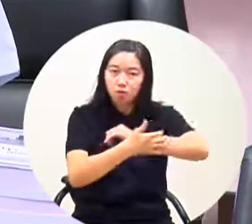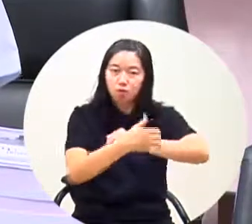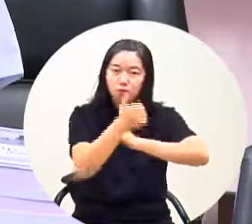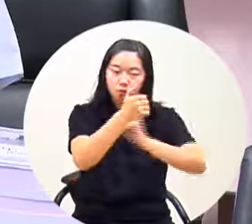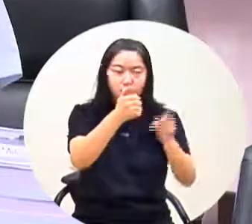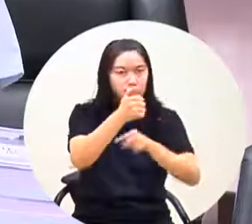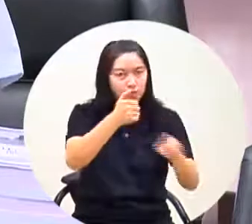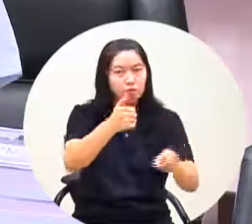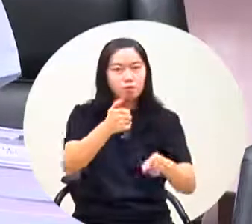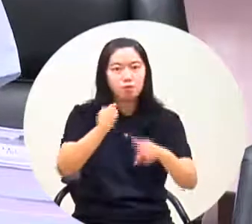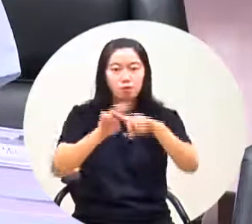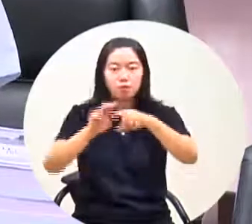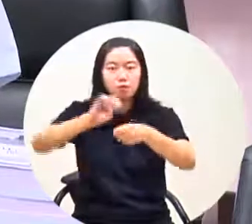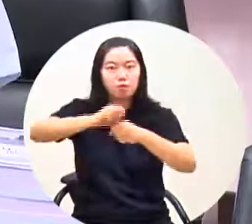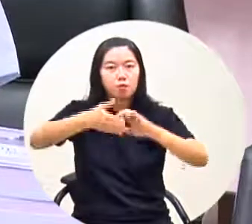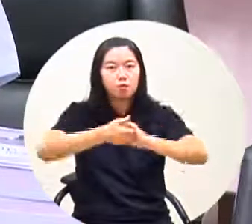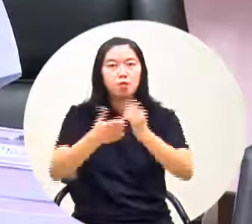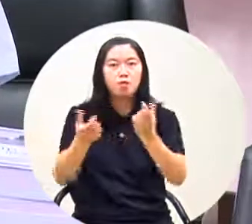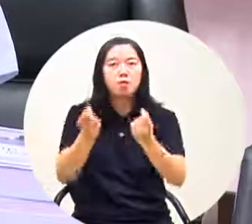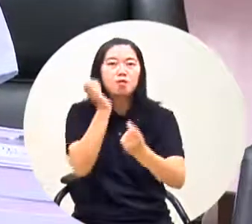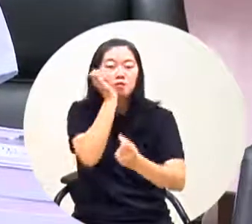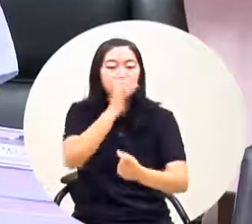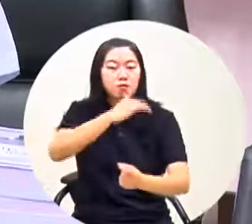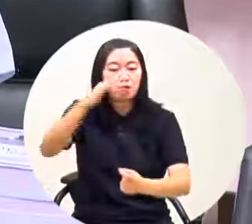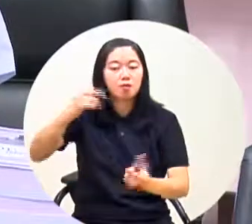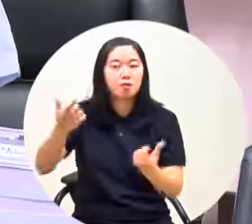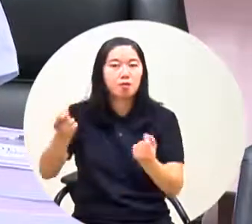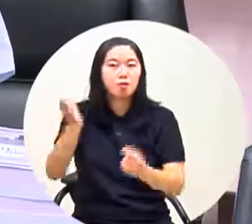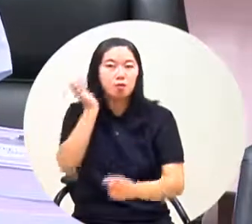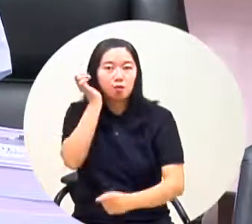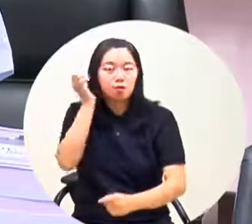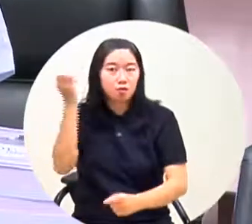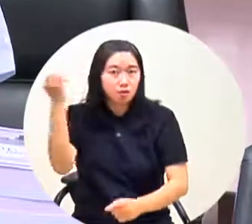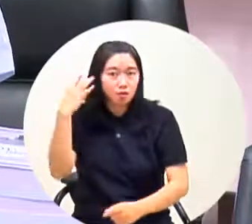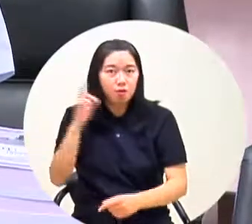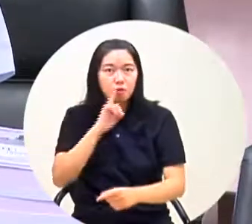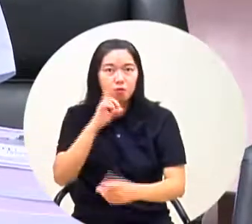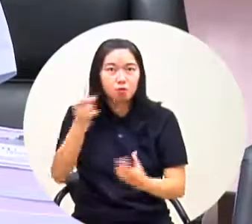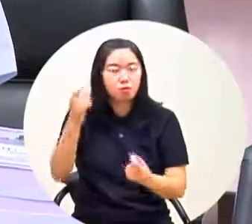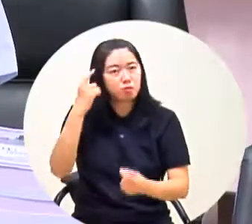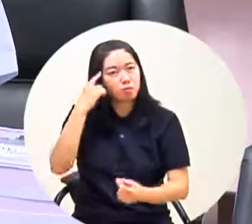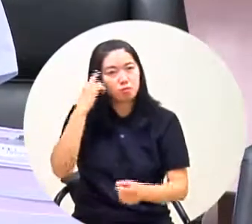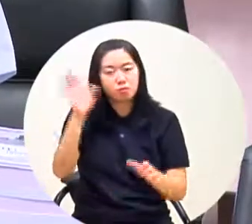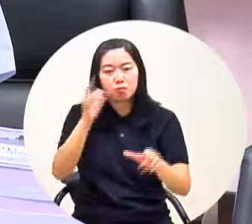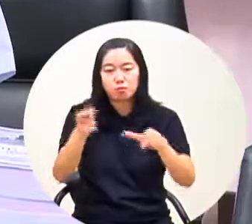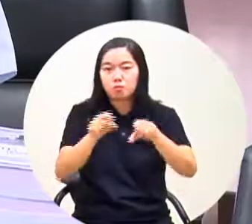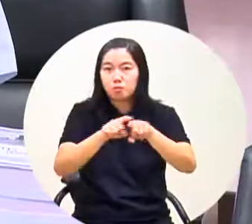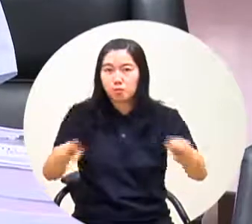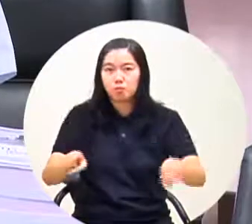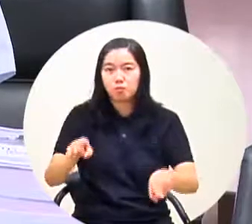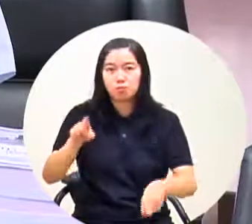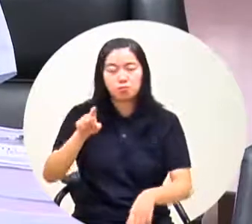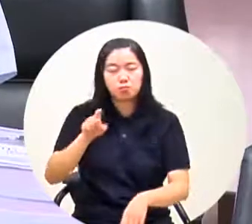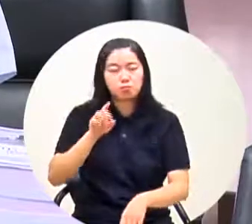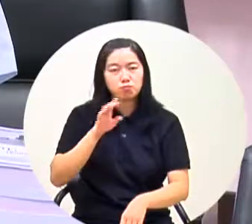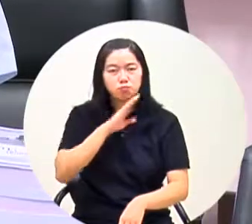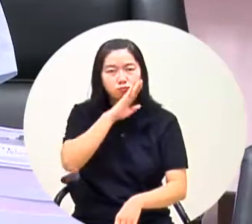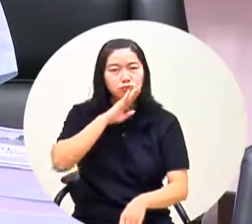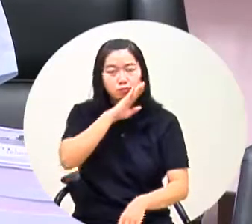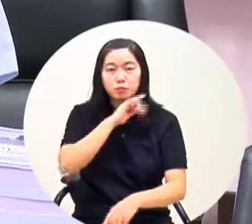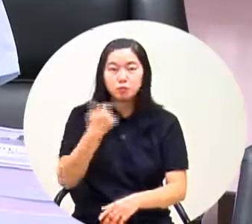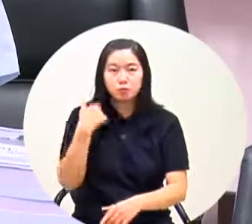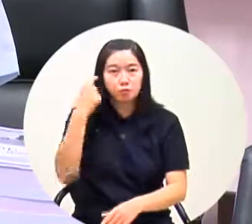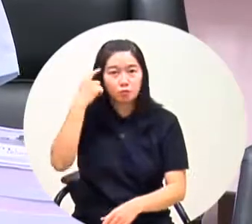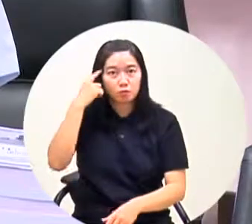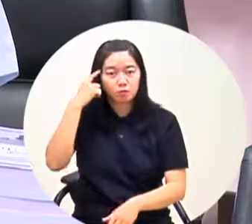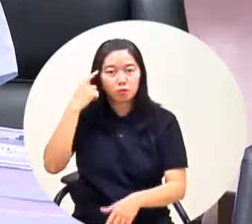四五十个啦，工山我有那听讲。有迄、那、落、個，即有一寡足无公平的所在吼，啊，我是感觉阁有真侪人甲反映